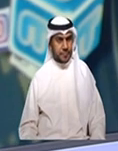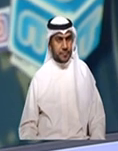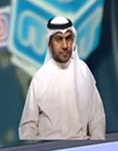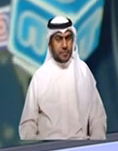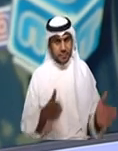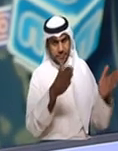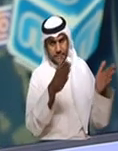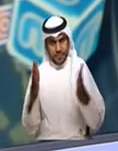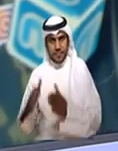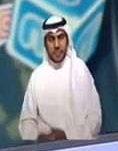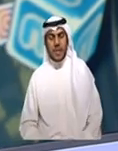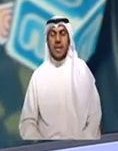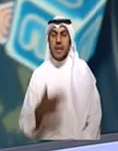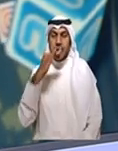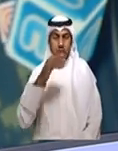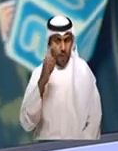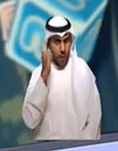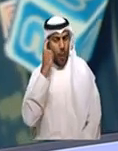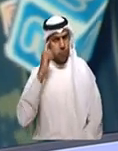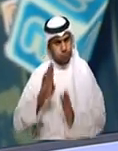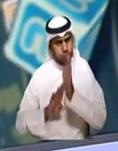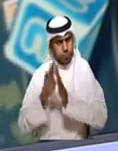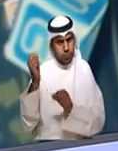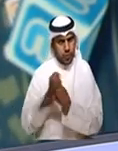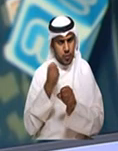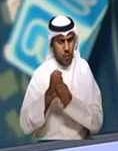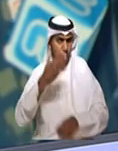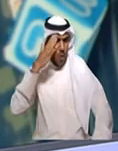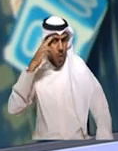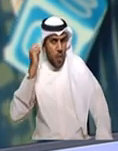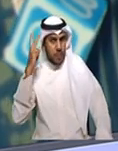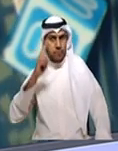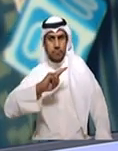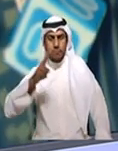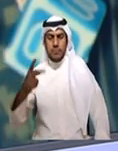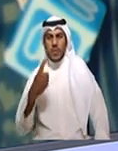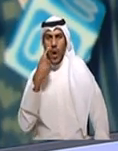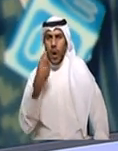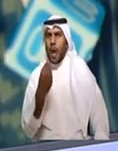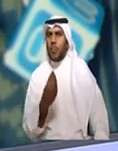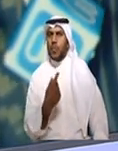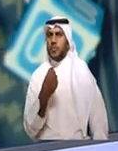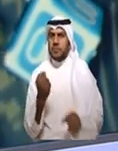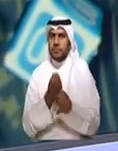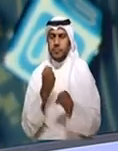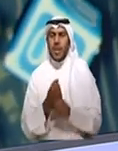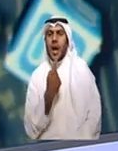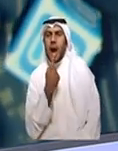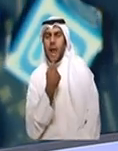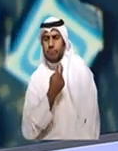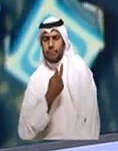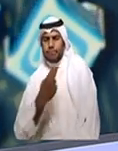كفاءات وطنية وشابة واعدة في عدة مجالات، ثقافتها رائعة، عفوية بطبيعتها، تتمتع بطلاقة لغوية